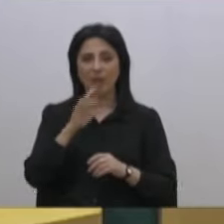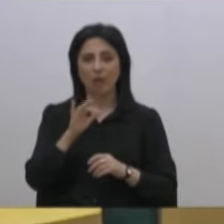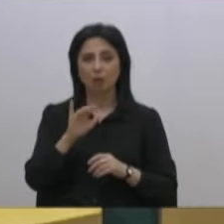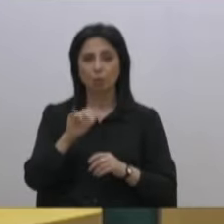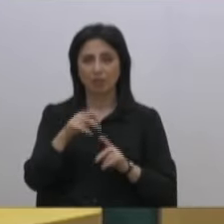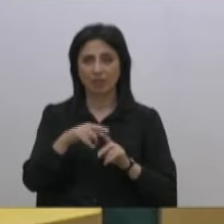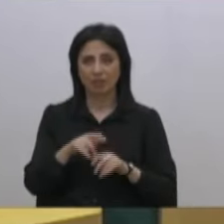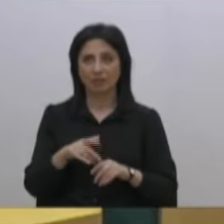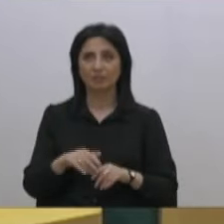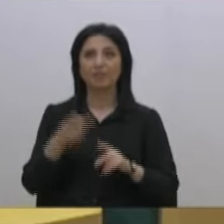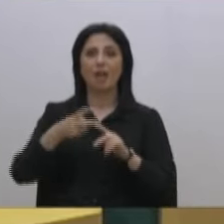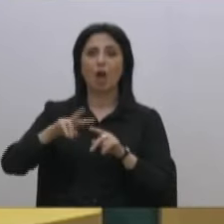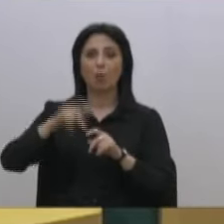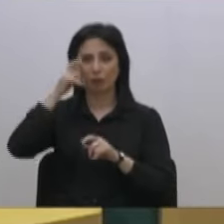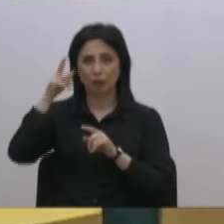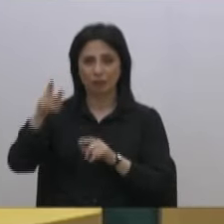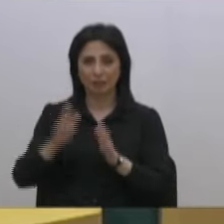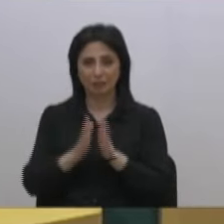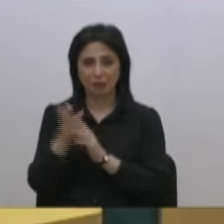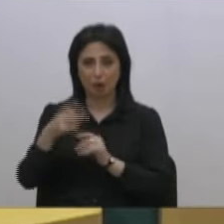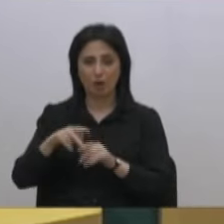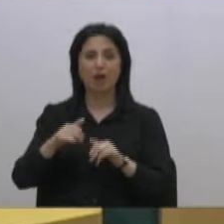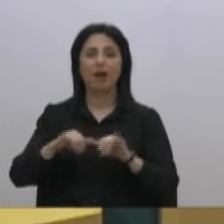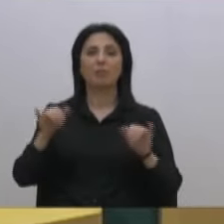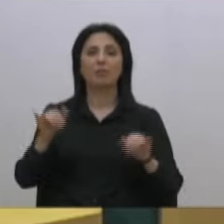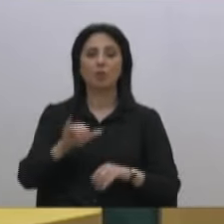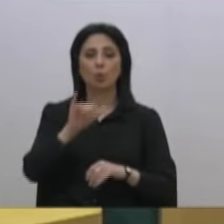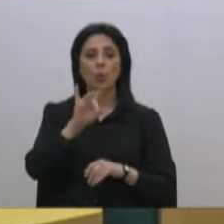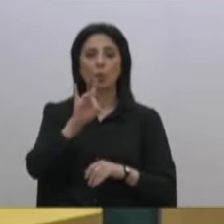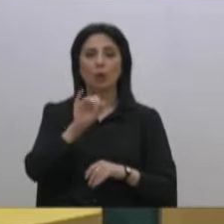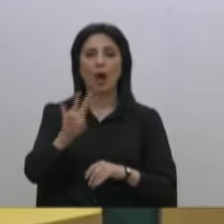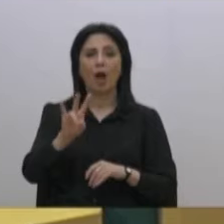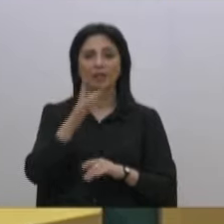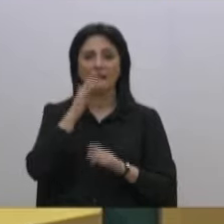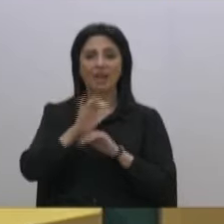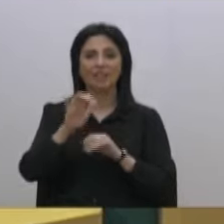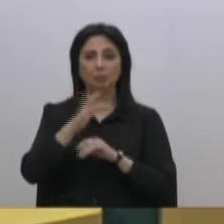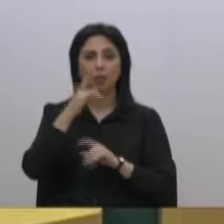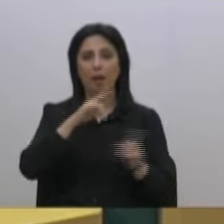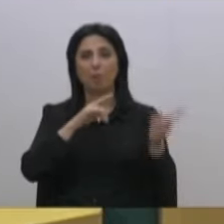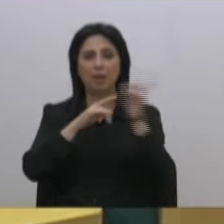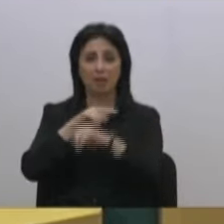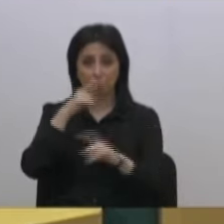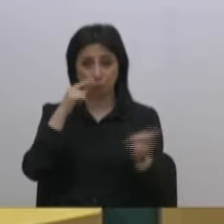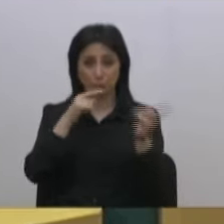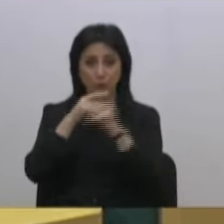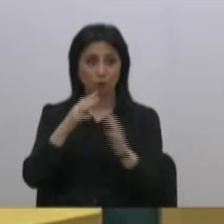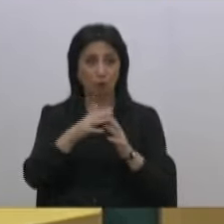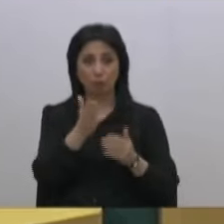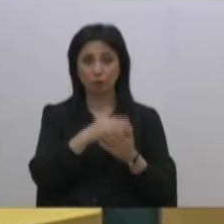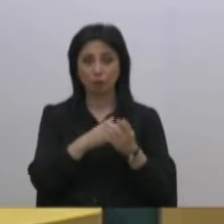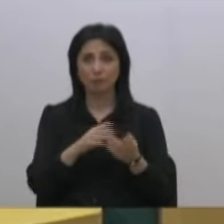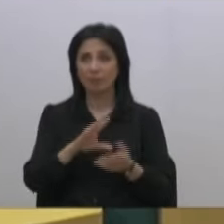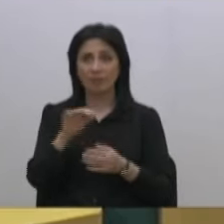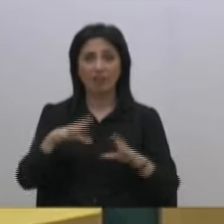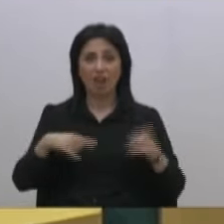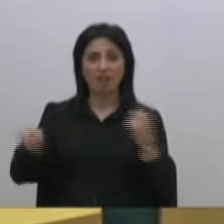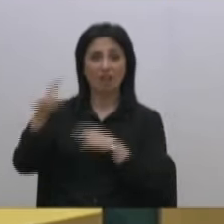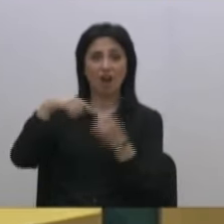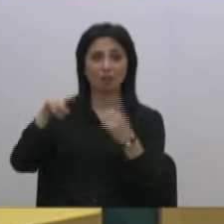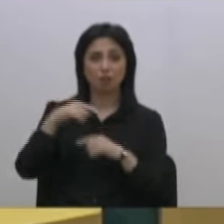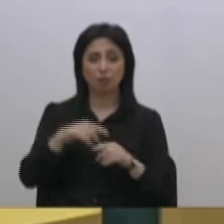ექსპორტი ჩეხეთში, გაიზარდა ურანის ექსპორტი ამერიკის შეერთებულ შტატებში და ასე შემდეგ, რა ყველა ვაჭრობს